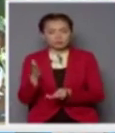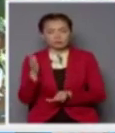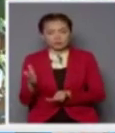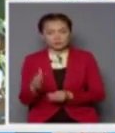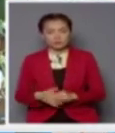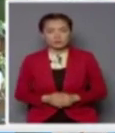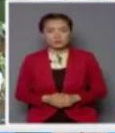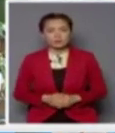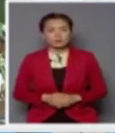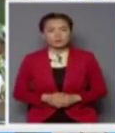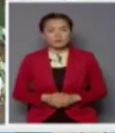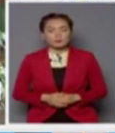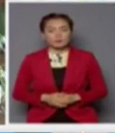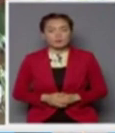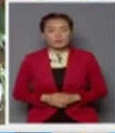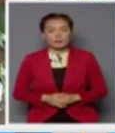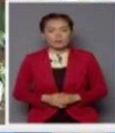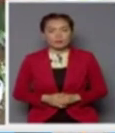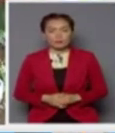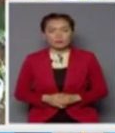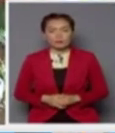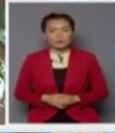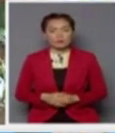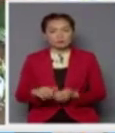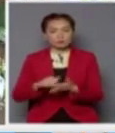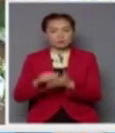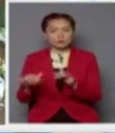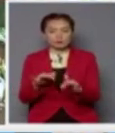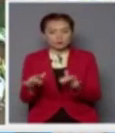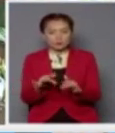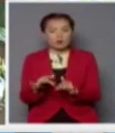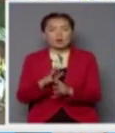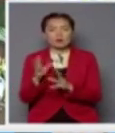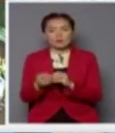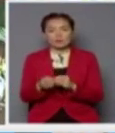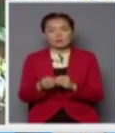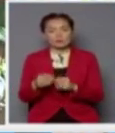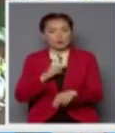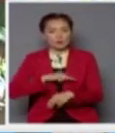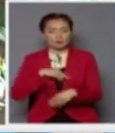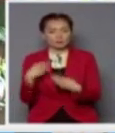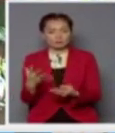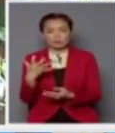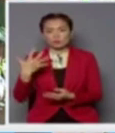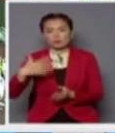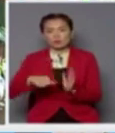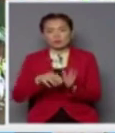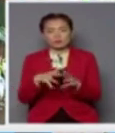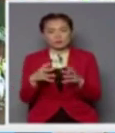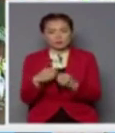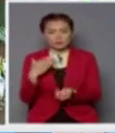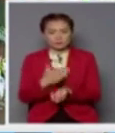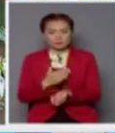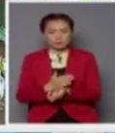мүшесі болса, ол шартты түрде тағайындалады атаулы әлеуметтік көмектің. Ол бүгінгі күні 556 отбасына